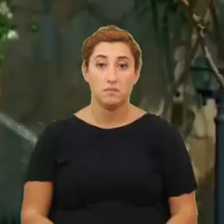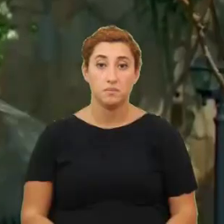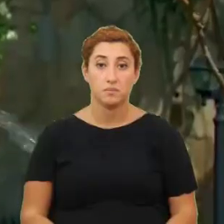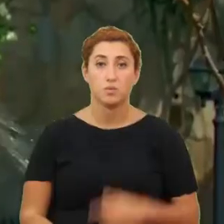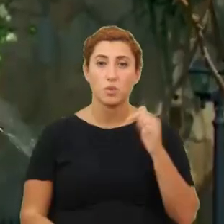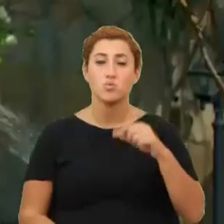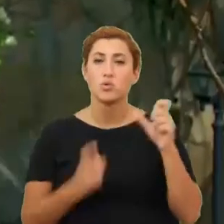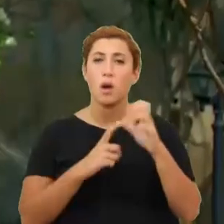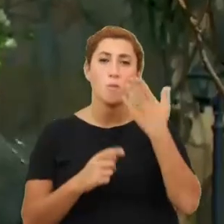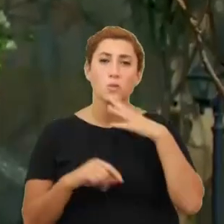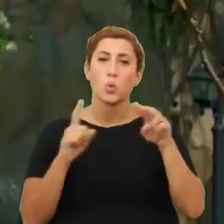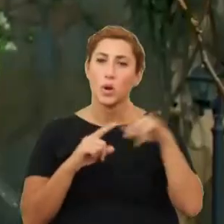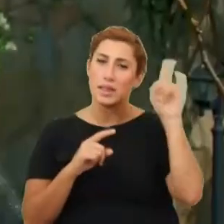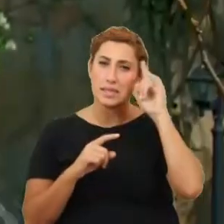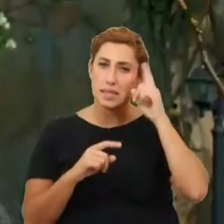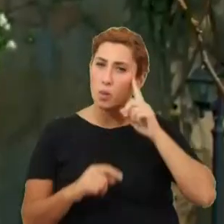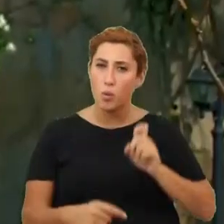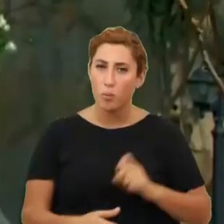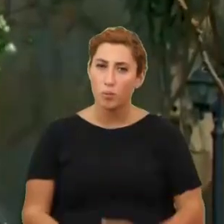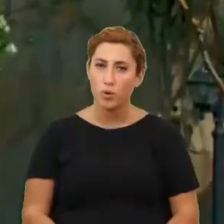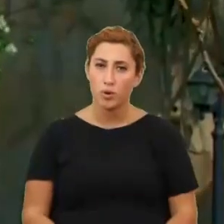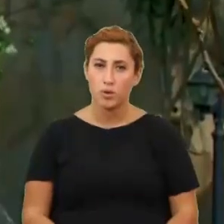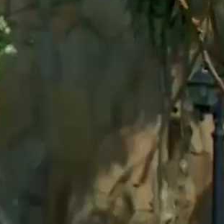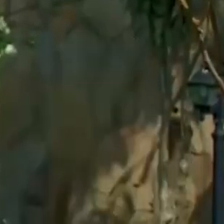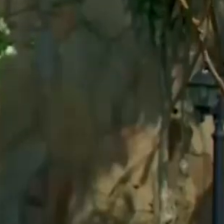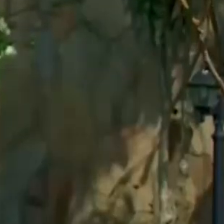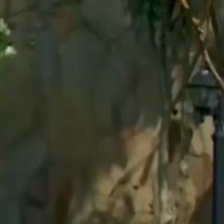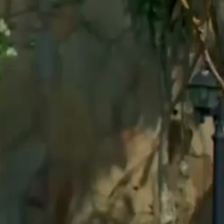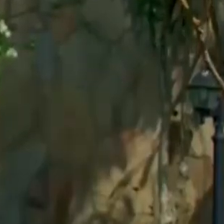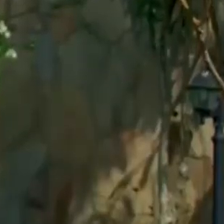Ula ha bu Sarp, yoksa Nurhan'ı kıskanayım mı?